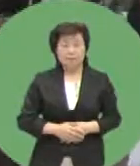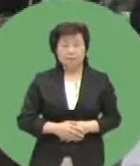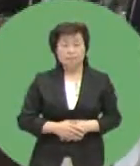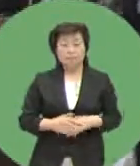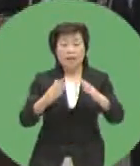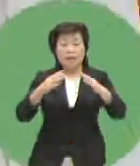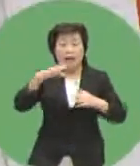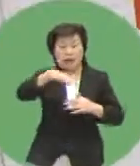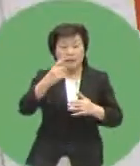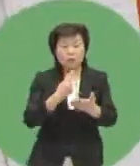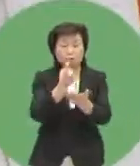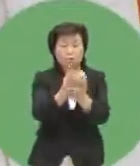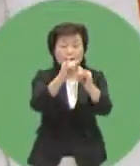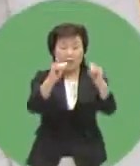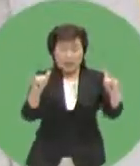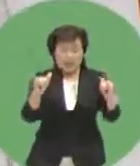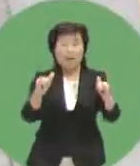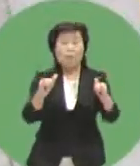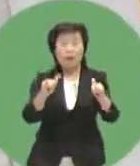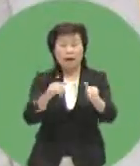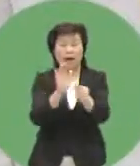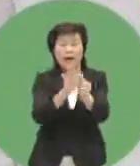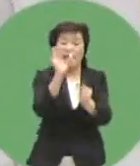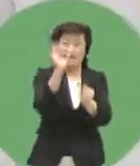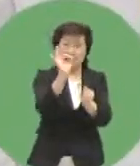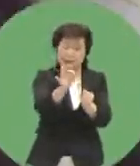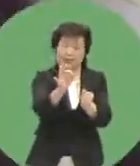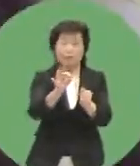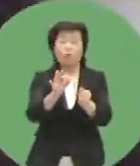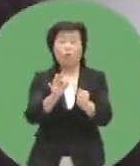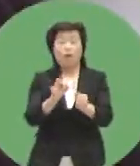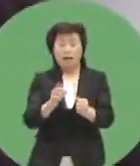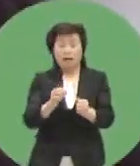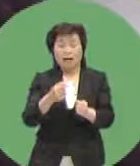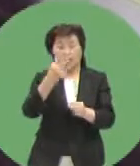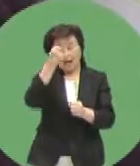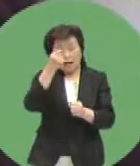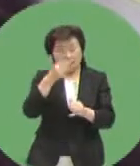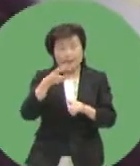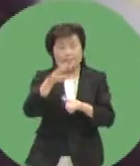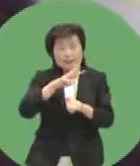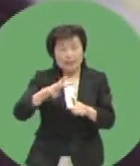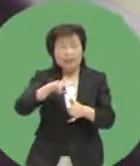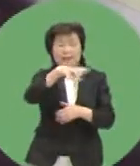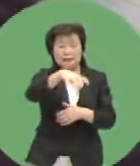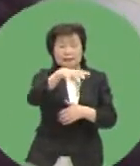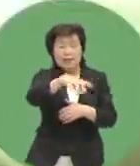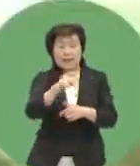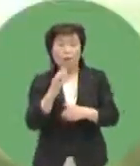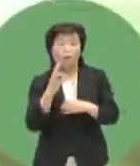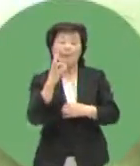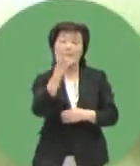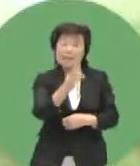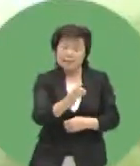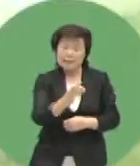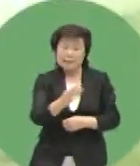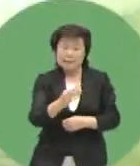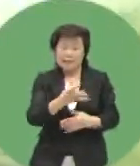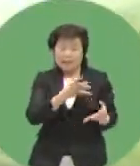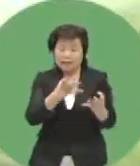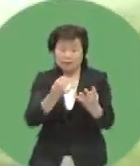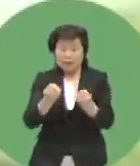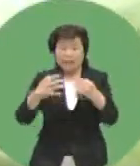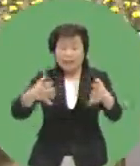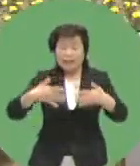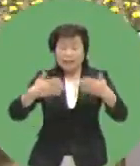会場に訪れた参加者からも義援金や被災地へのメッセージなど、たくさんの温かい気持ち